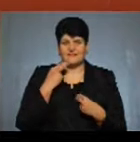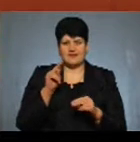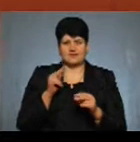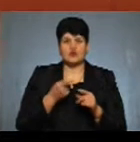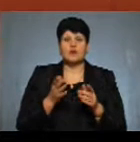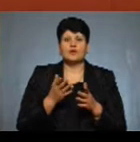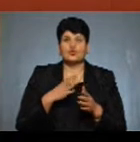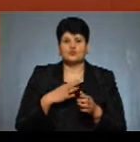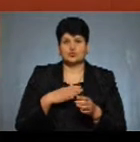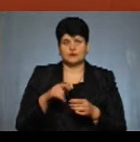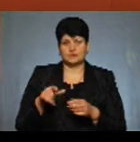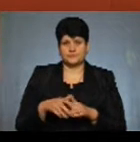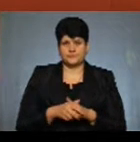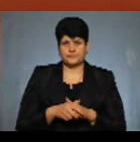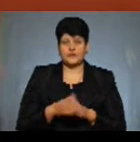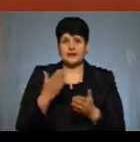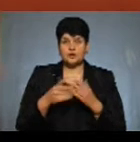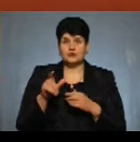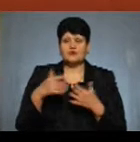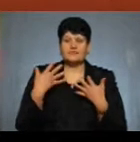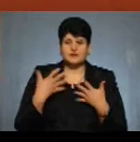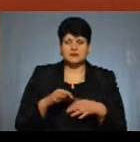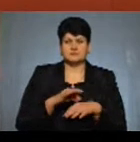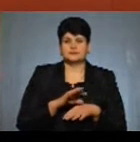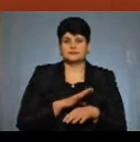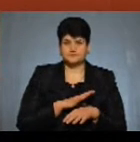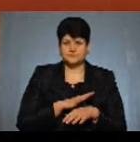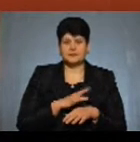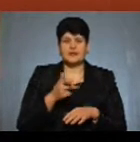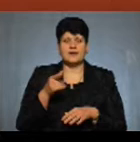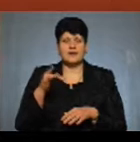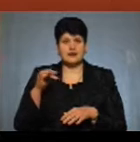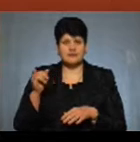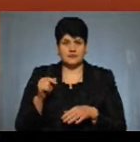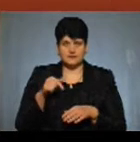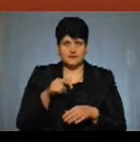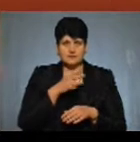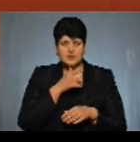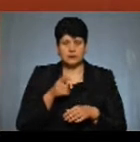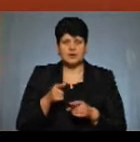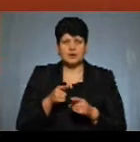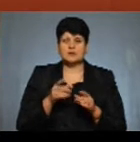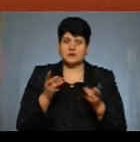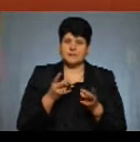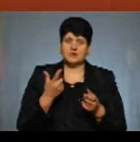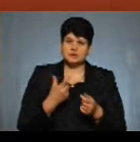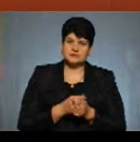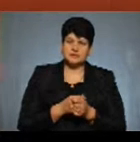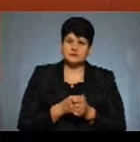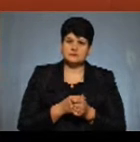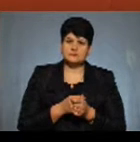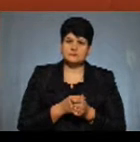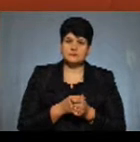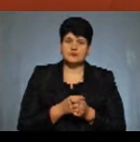ефекту, якого очікувала людина. Якщо людина вже перехворіла грипом чи ГРВІ в цьому сезоні, чи варто їй щепитися все ж